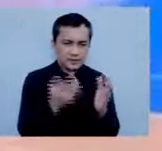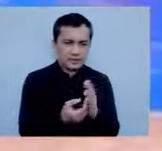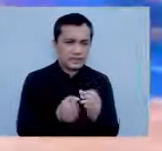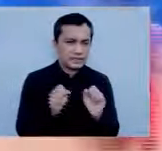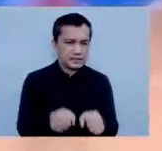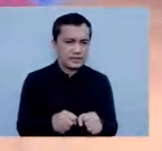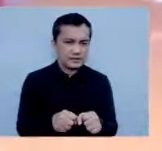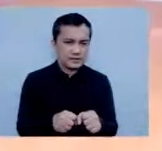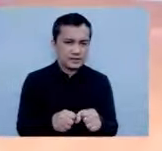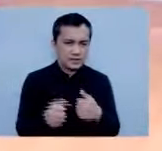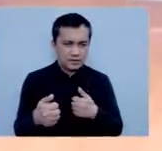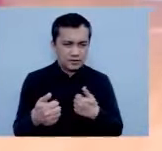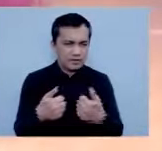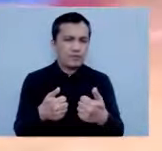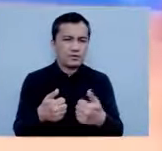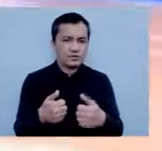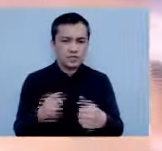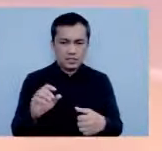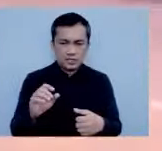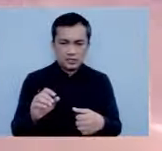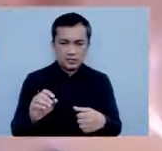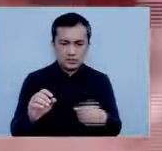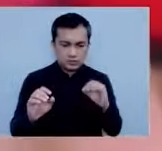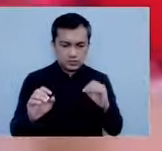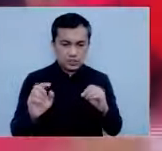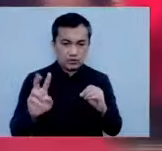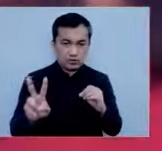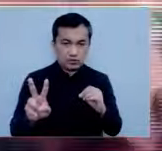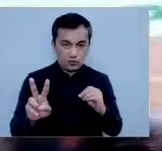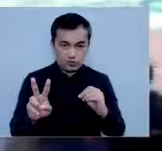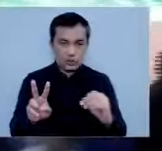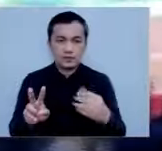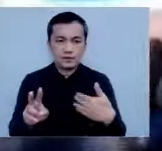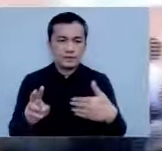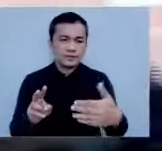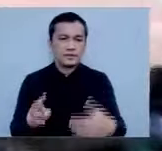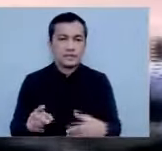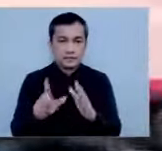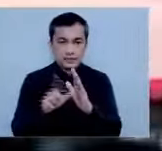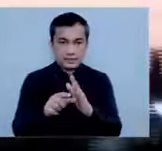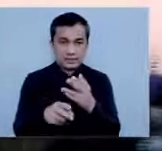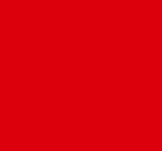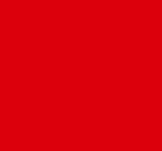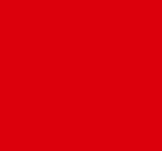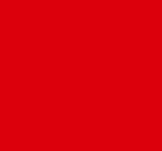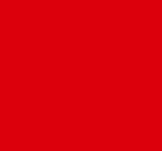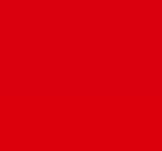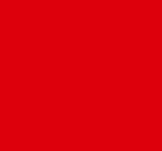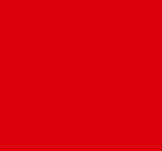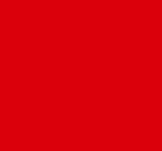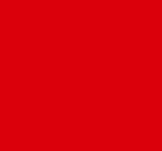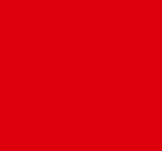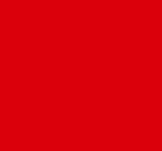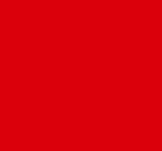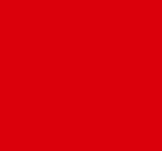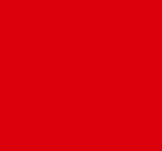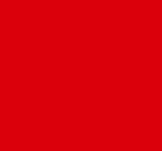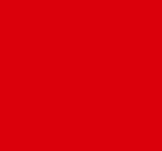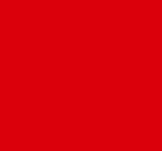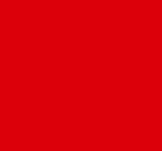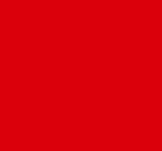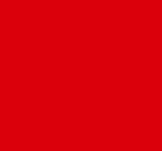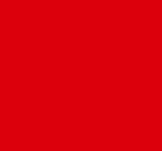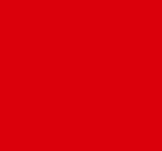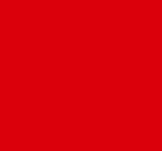kanilang kakayahan nung humabol sila galing 0-2. Mamaya-maya magsisimula ang laro, mga kapatid. What's up, mga kapatid? It's your sports